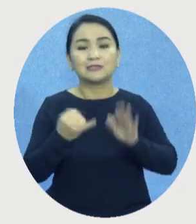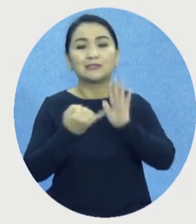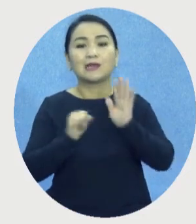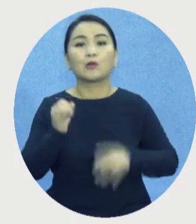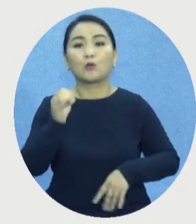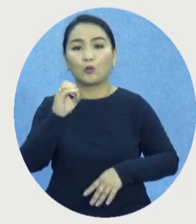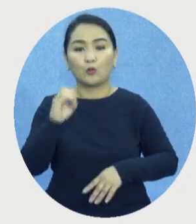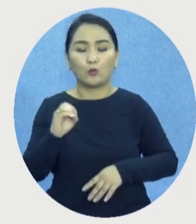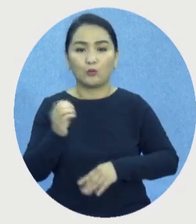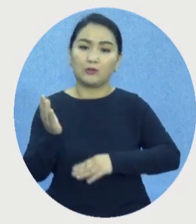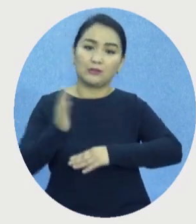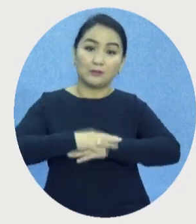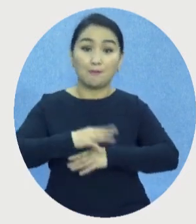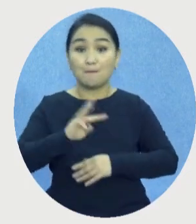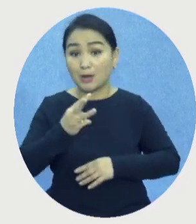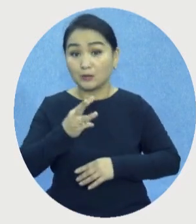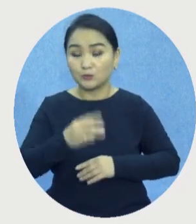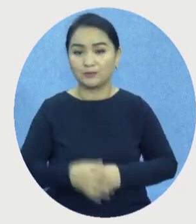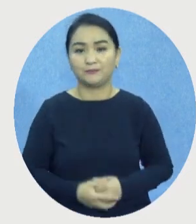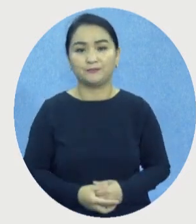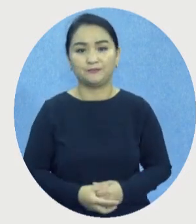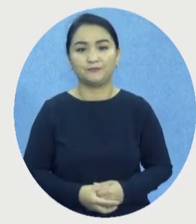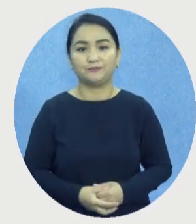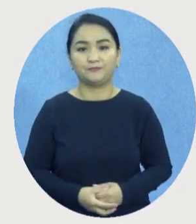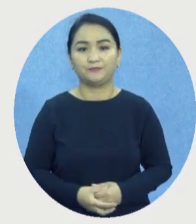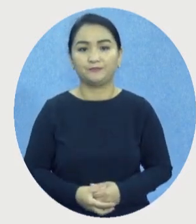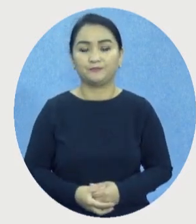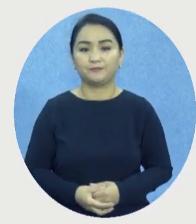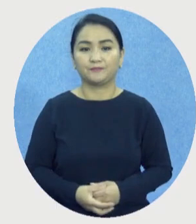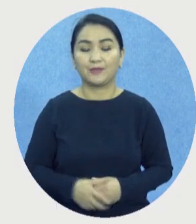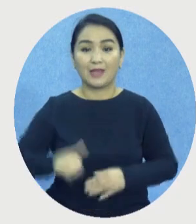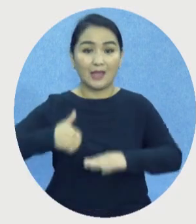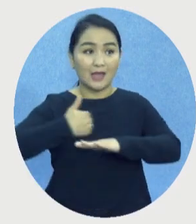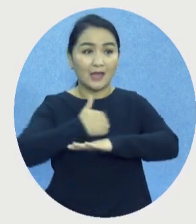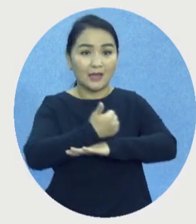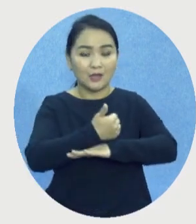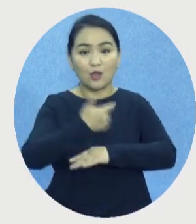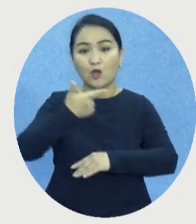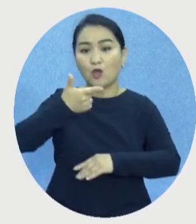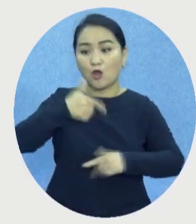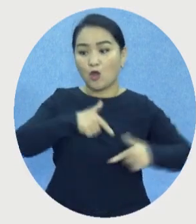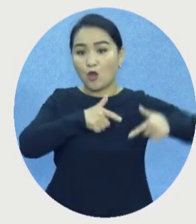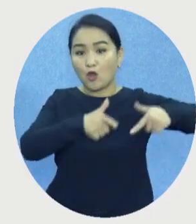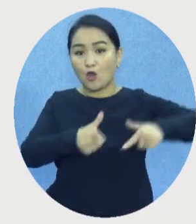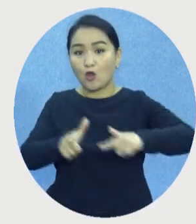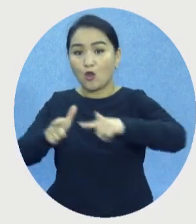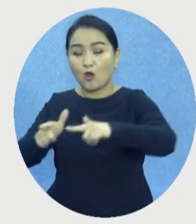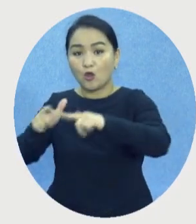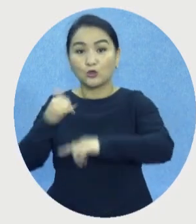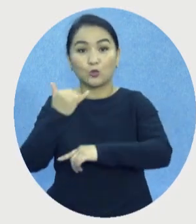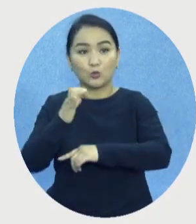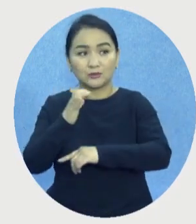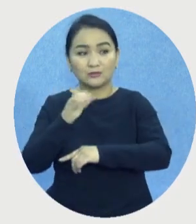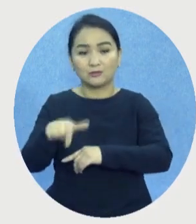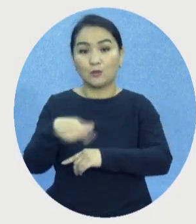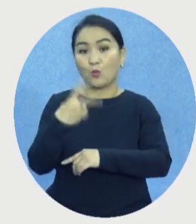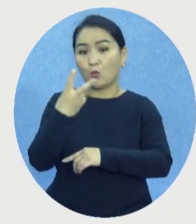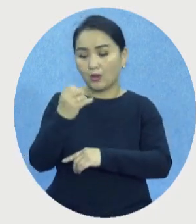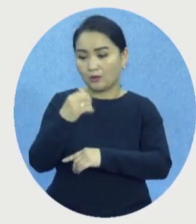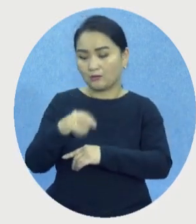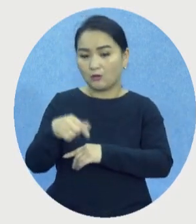60% байдаг байна. Аялж явсаар явах үед гол осны орчимд анхааралтай